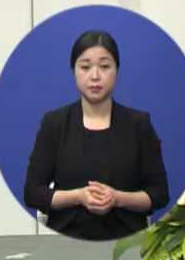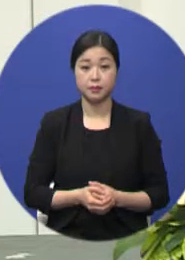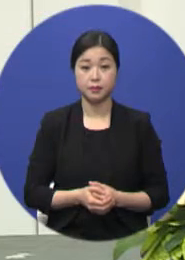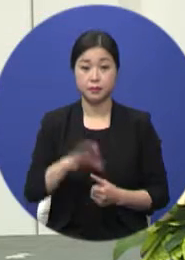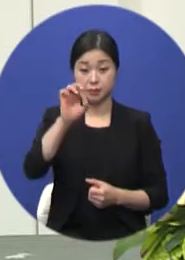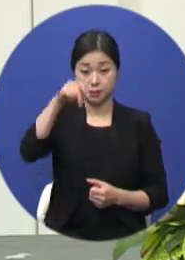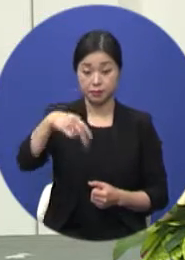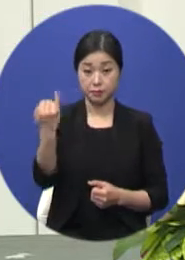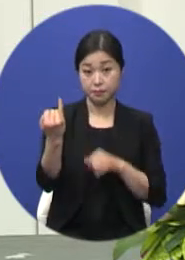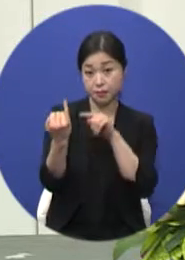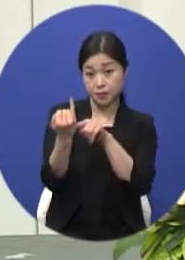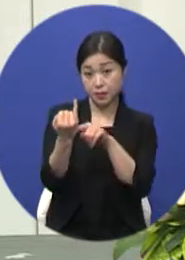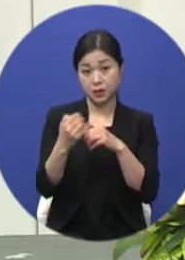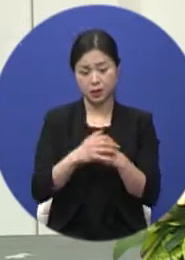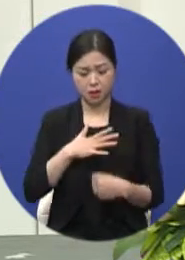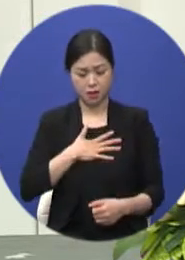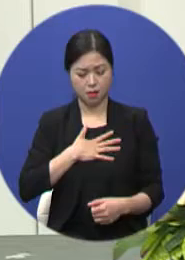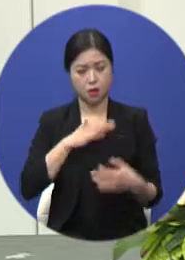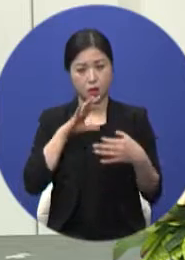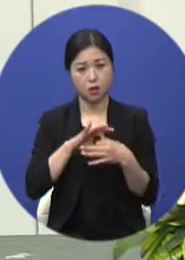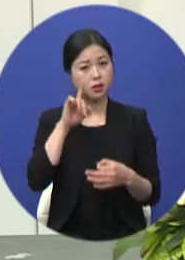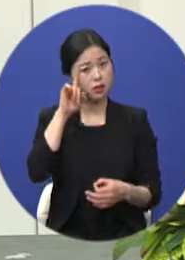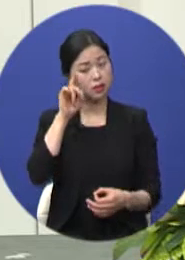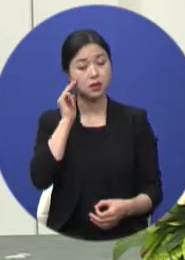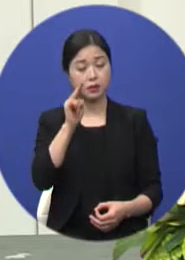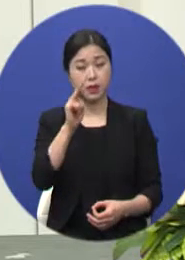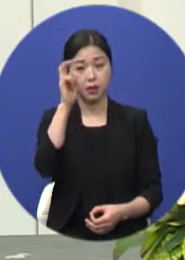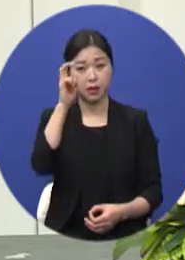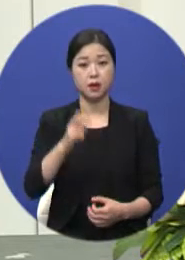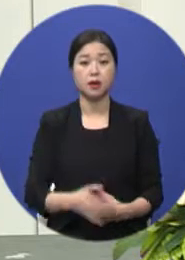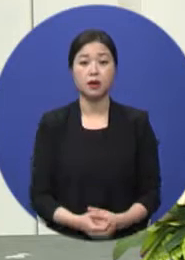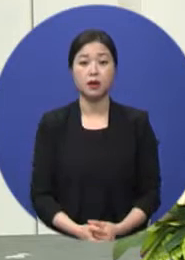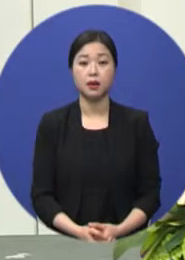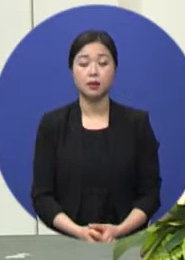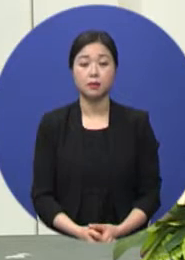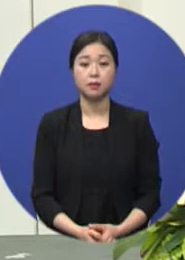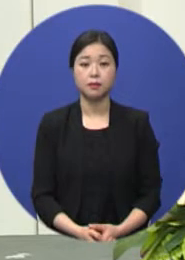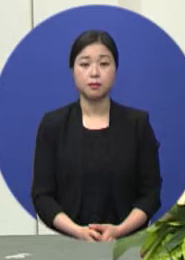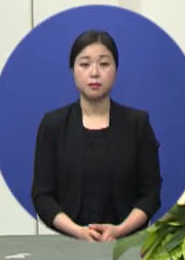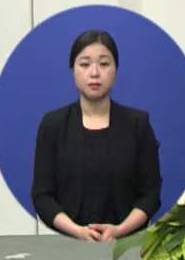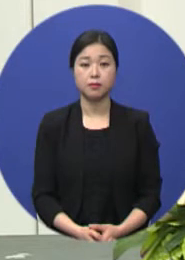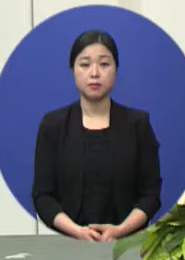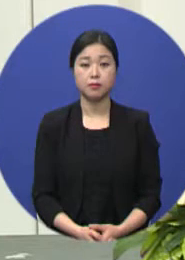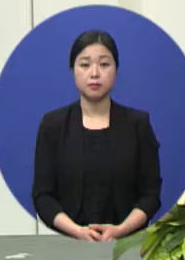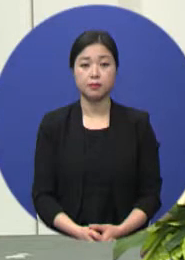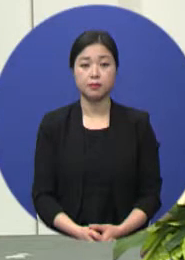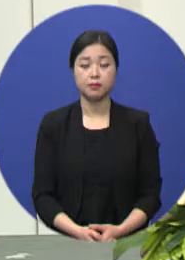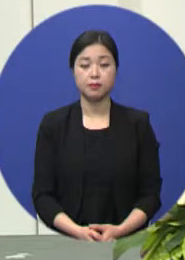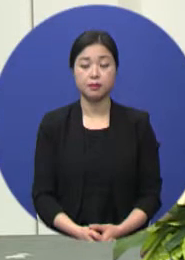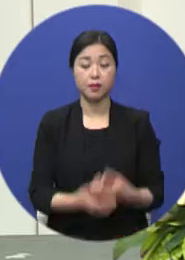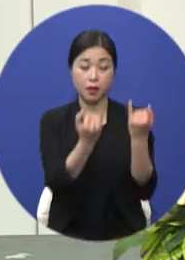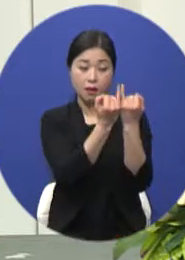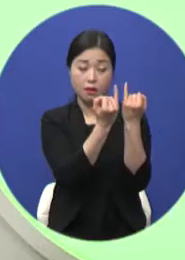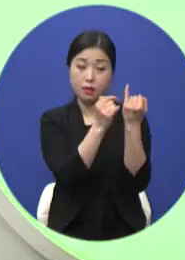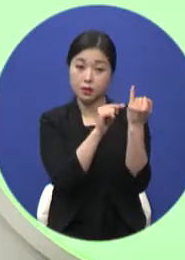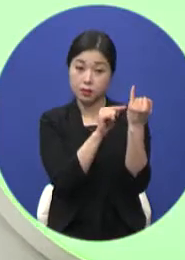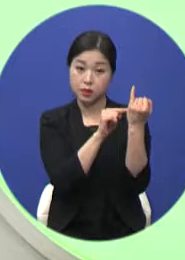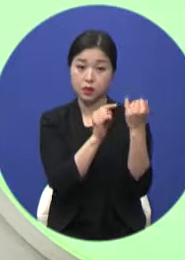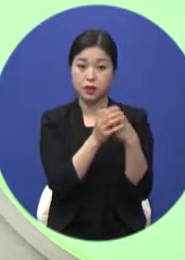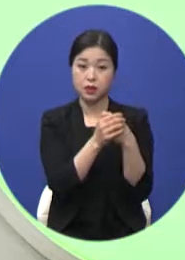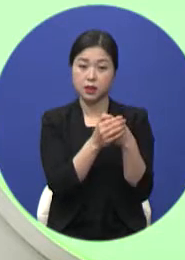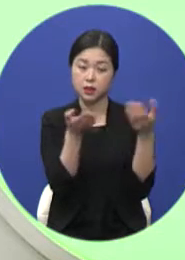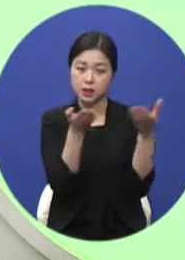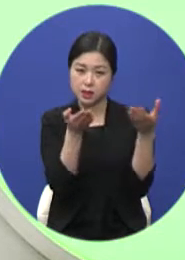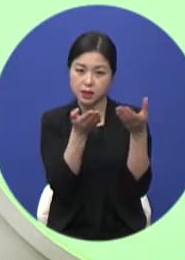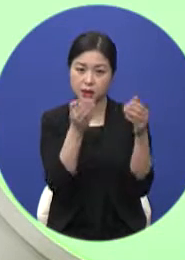뭐 심리적으로 이 스트레스도 많을 텐데 네. 이거 어떻게 해야 돼요? 그 여자분들이 일하는 것이 그